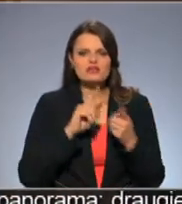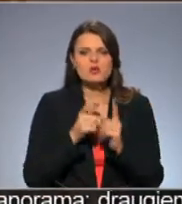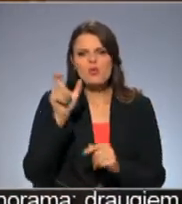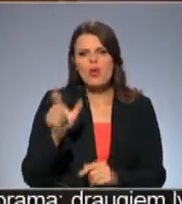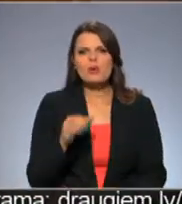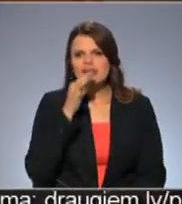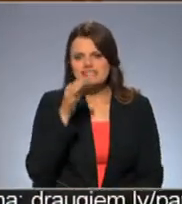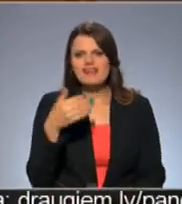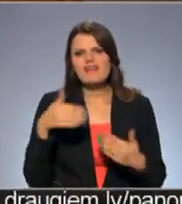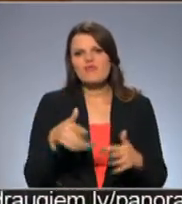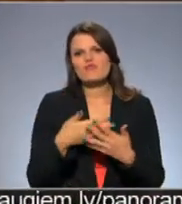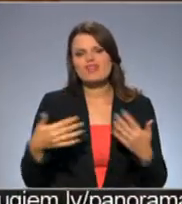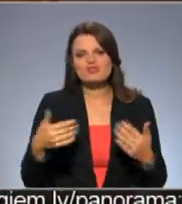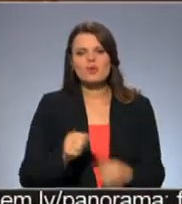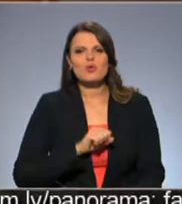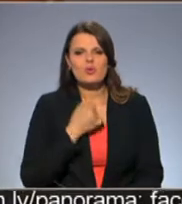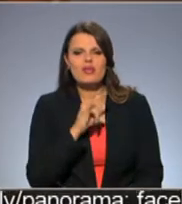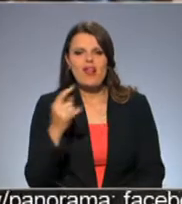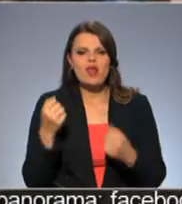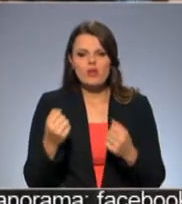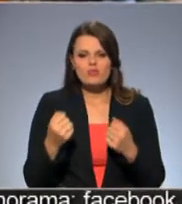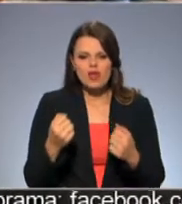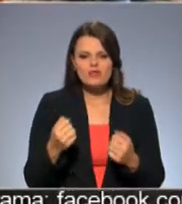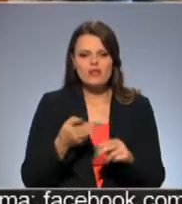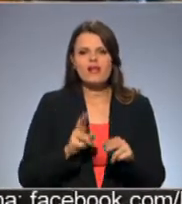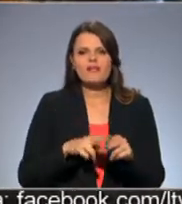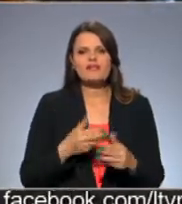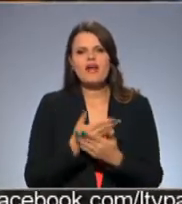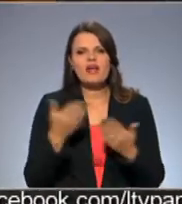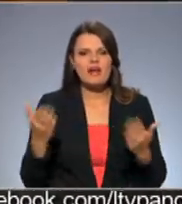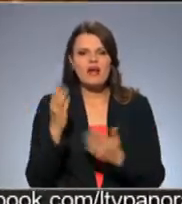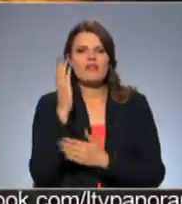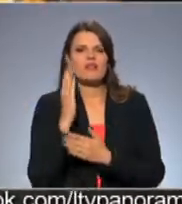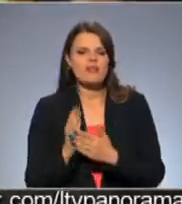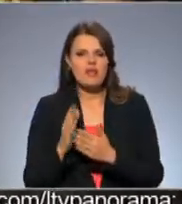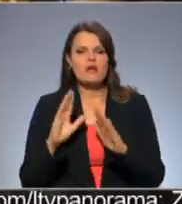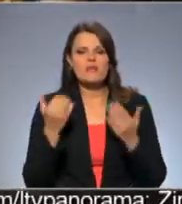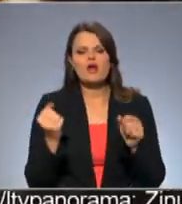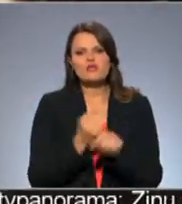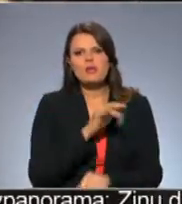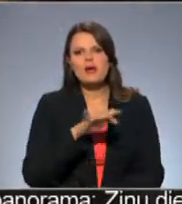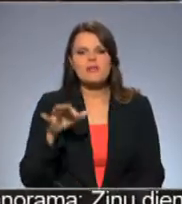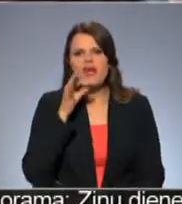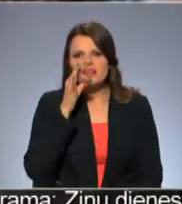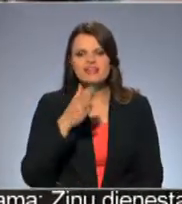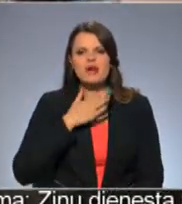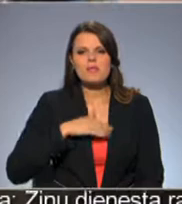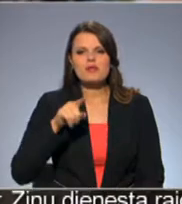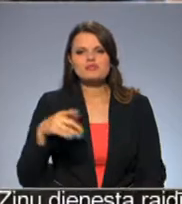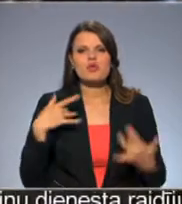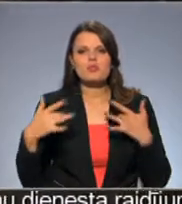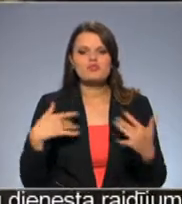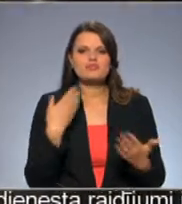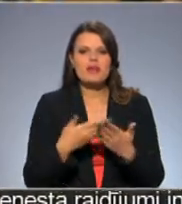Skolotājs saka, iet jau visādi. Grūti lelles noturēt, tad kāda noslīpa visam zēmu. Tomēr bērni atzīst, ka patīk šo lūdziņu